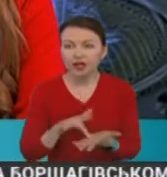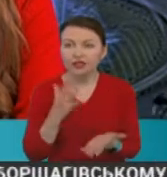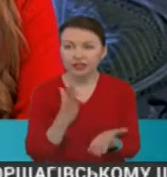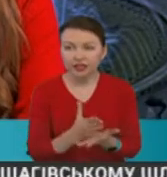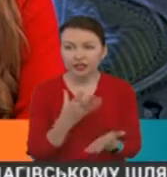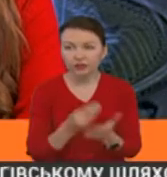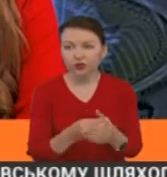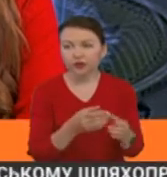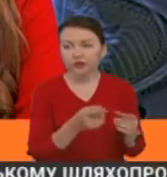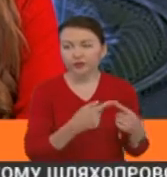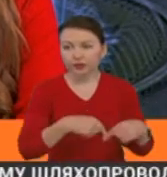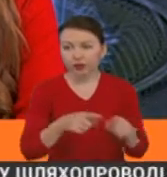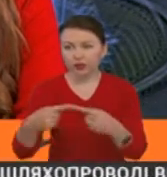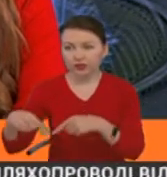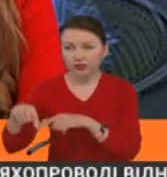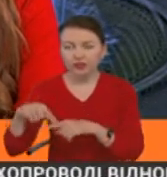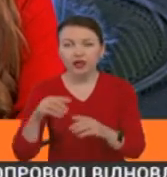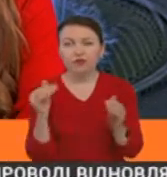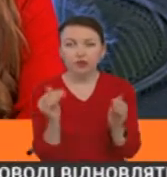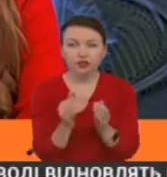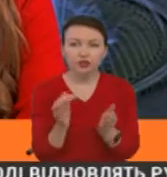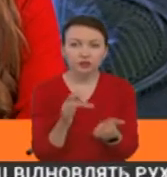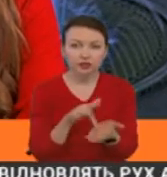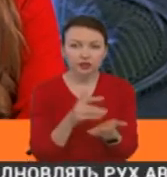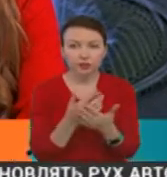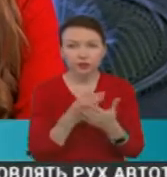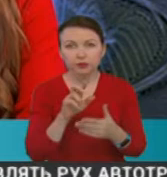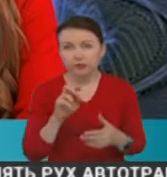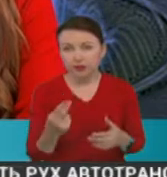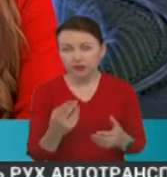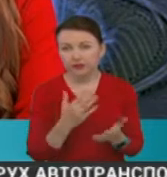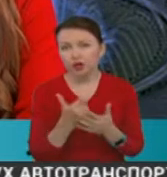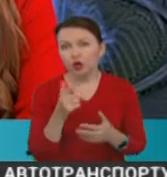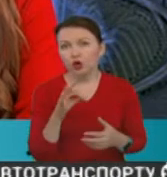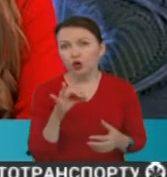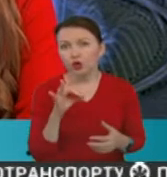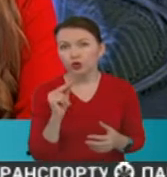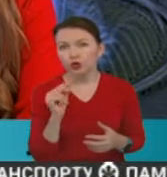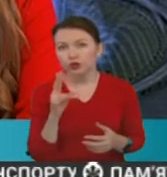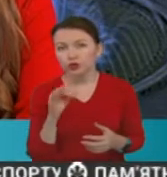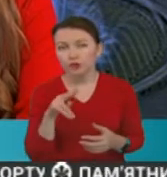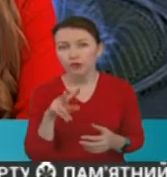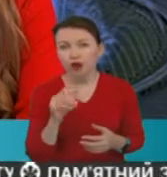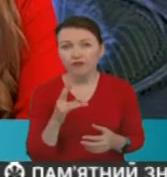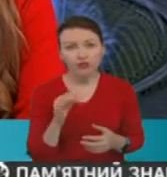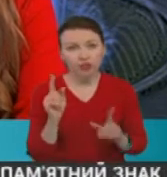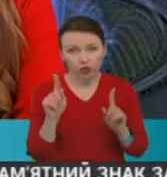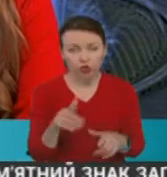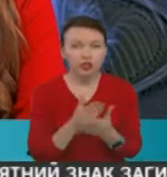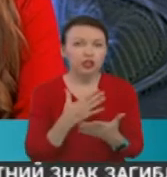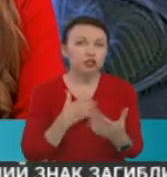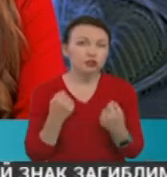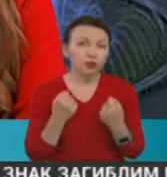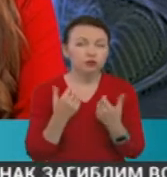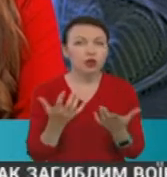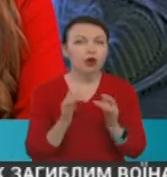осередки, більш того, навіть в менших містах, ну, наприклад, Біла Церква, Горішні Плавні, там також є наші спортсмени,